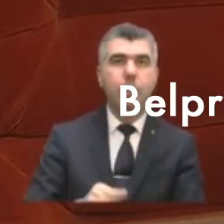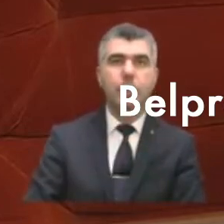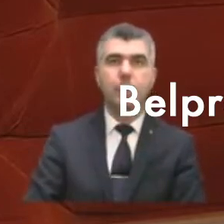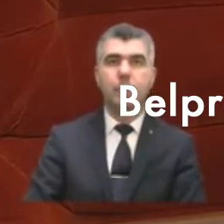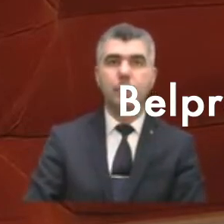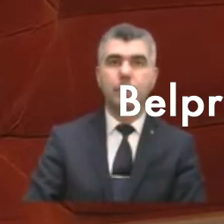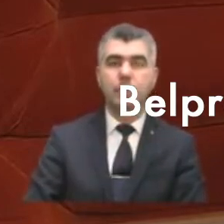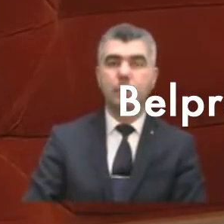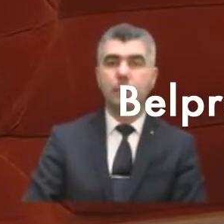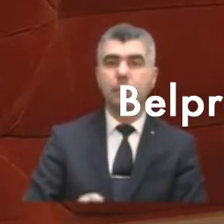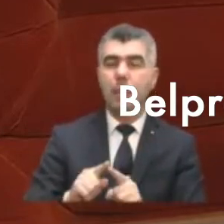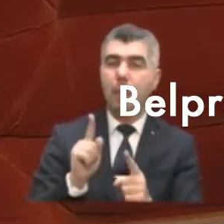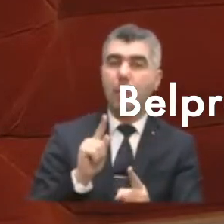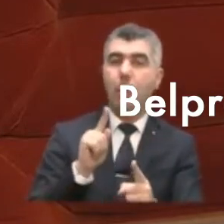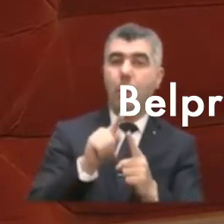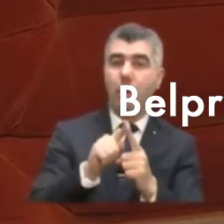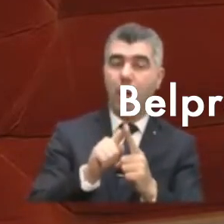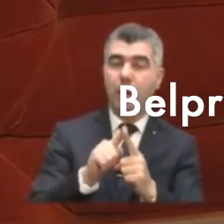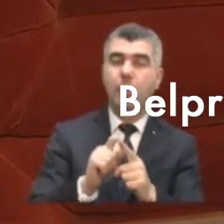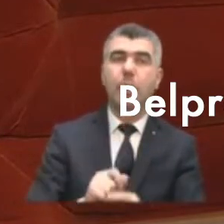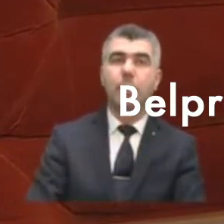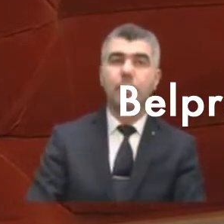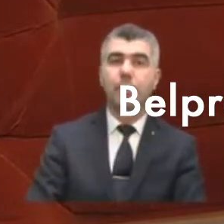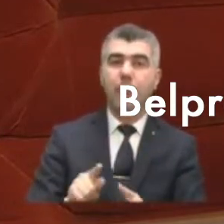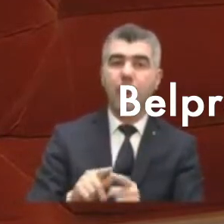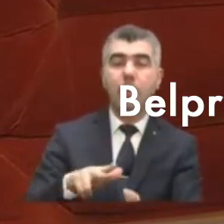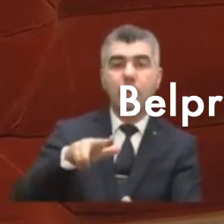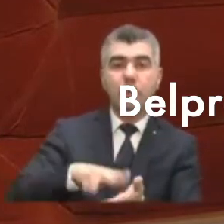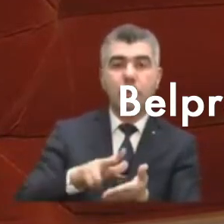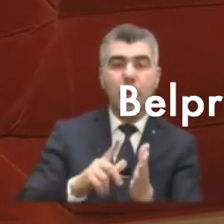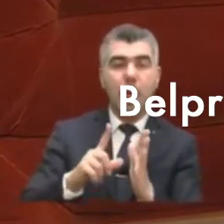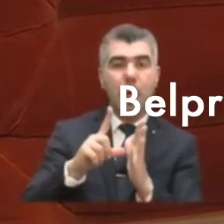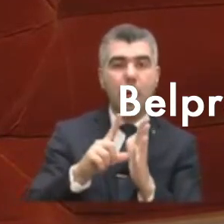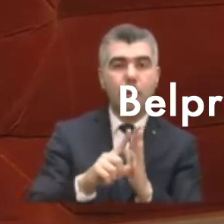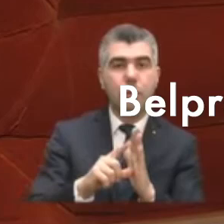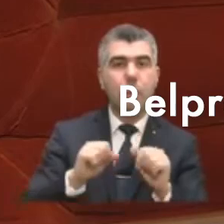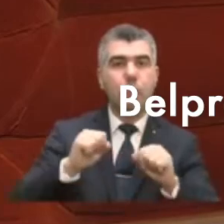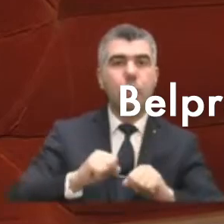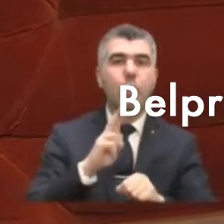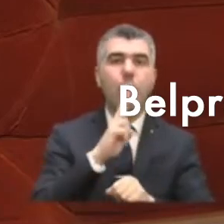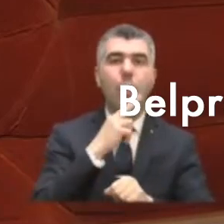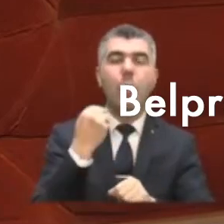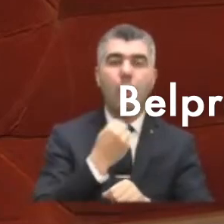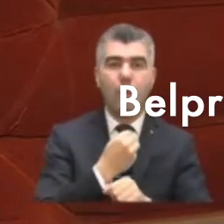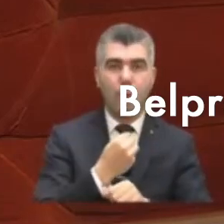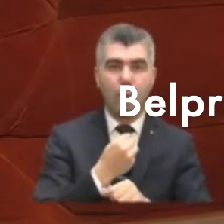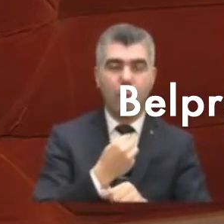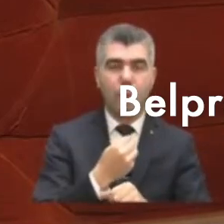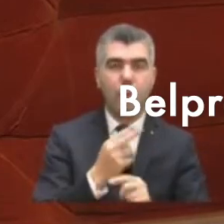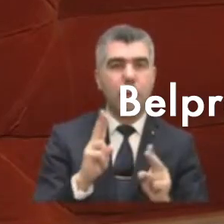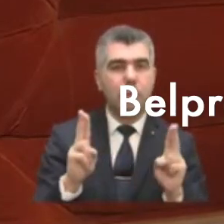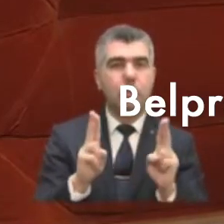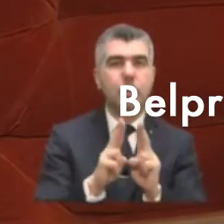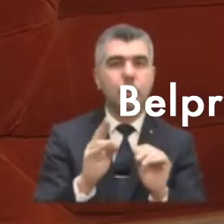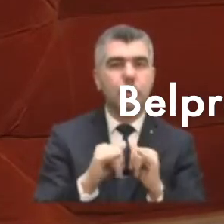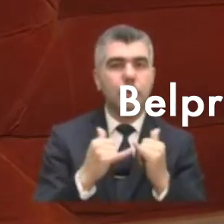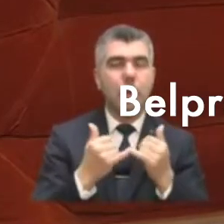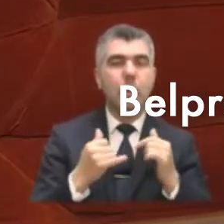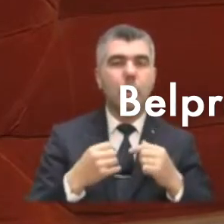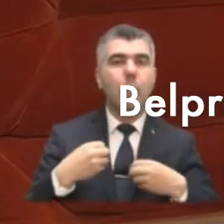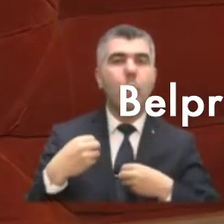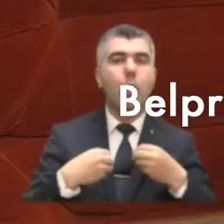وفي هذا الإطار مباشرة بعد التصويت على هذا المرسوم في المجلس الحكومي، وإلا وكان هناك لقاء مع المدراء الجويين